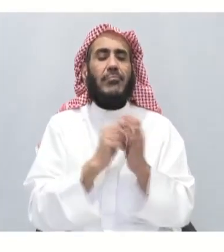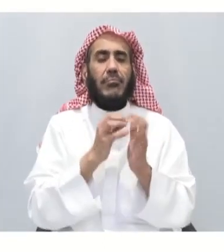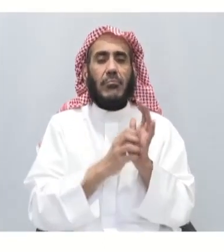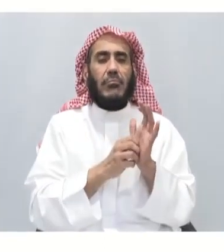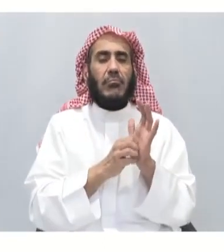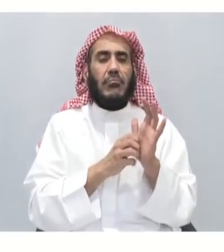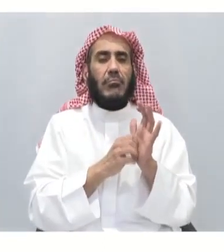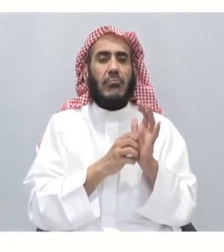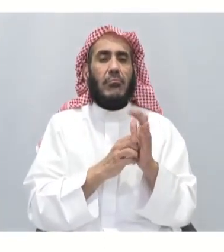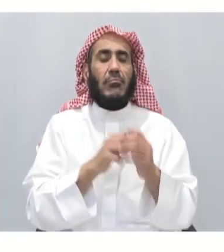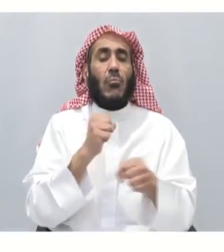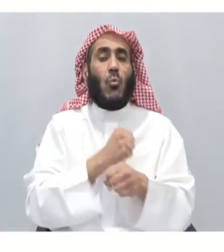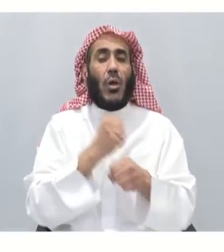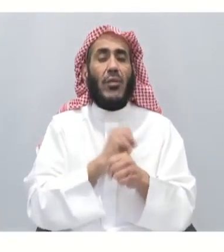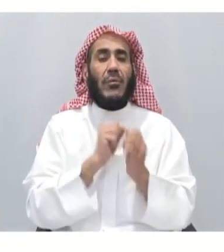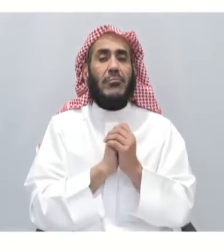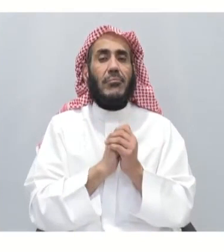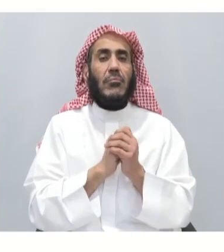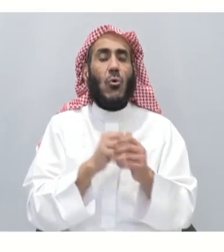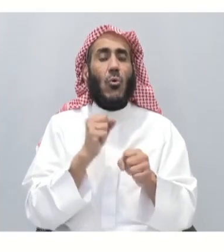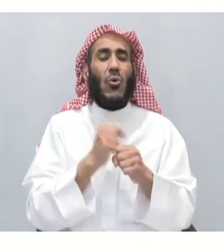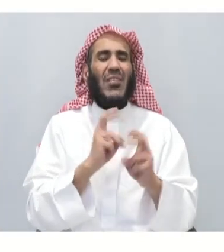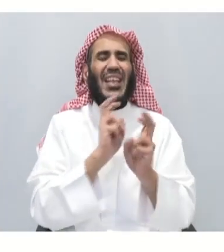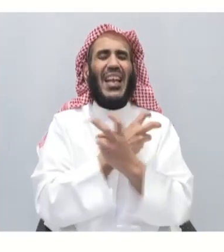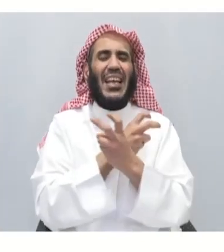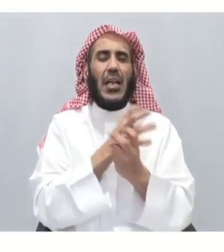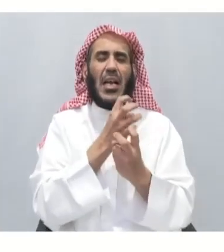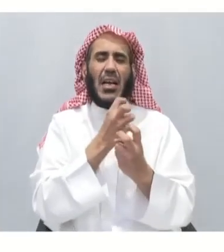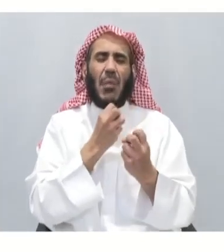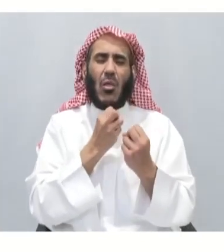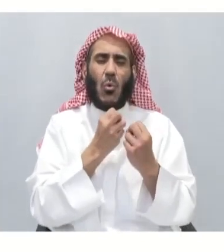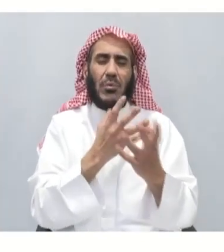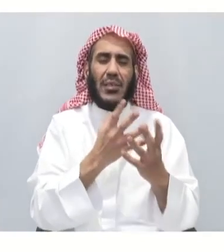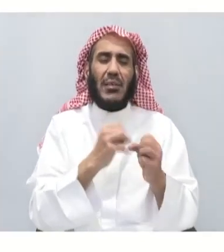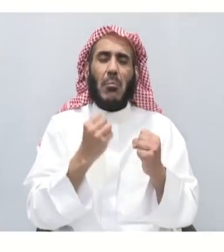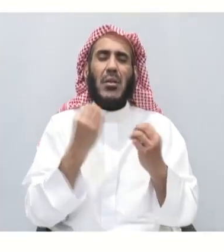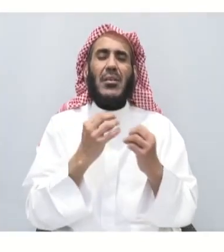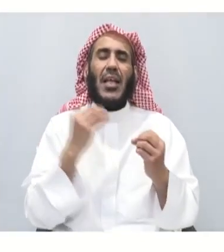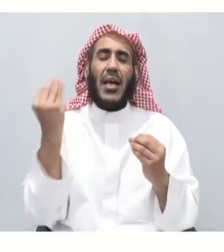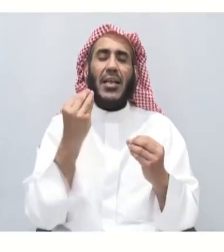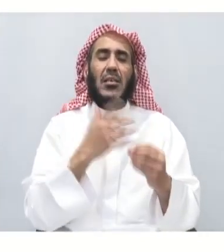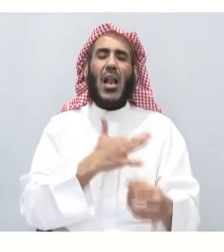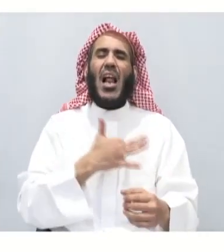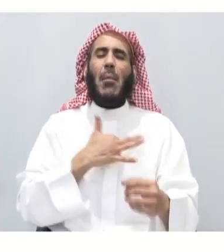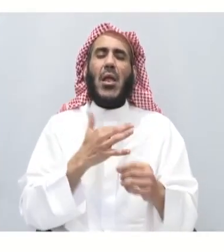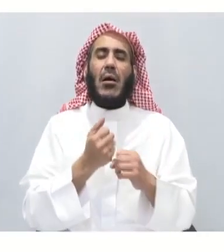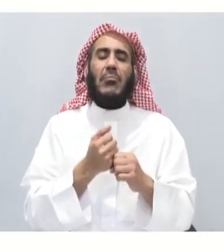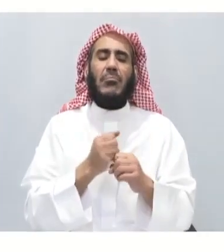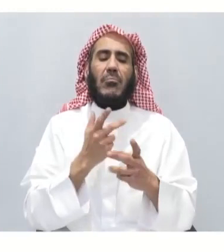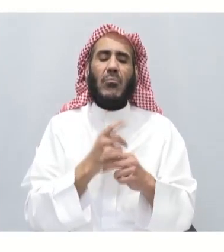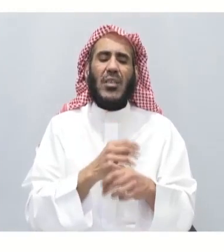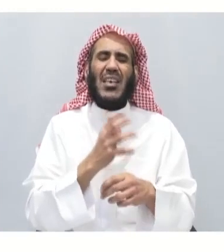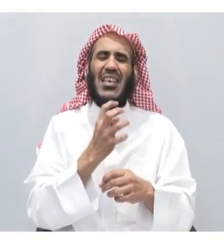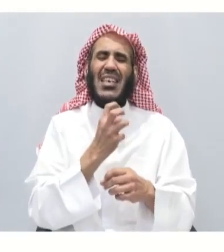مخططه الوظيفه ذكرنا ان وظيفه الهيكليه الانقباض والانبساط لتحريك الجسم القلبيه ايضا